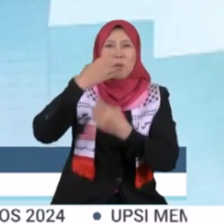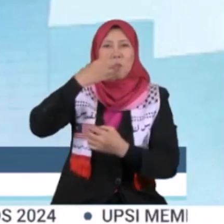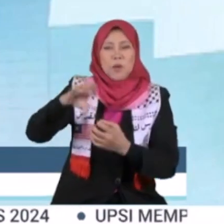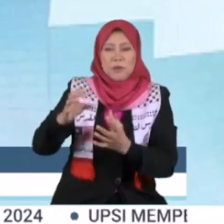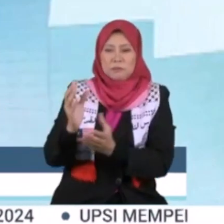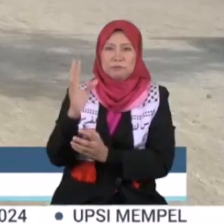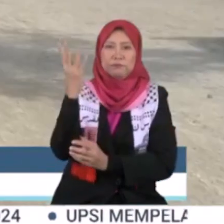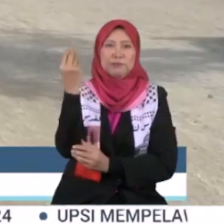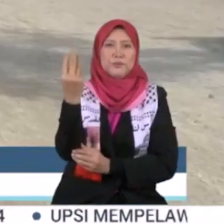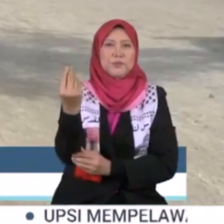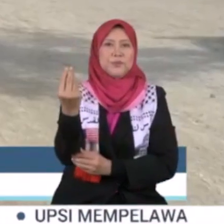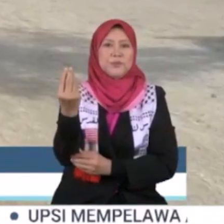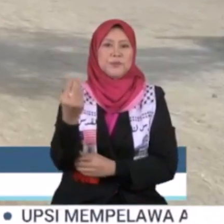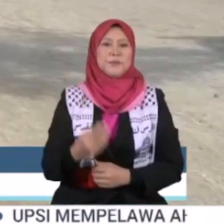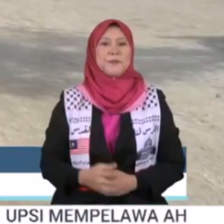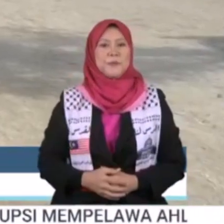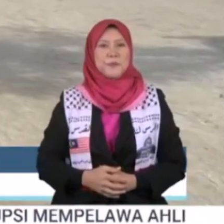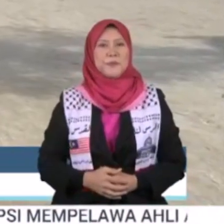laporannya.